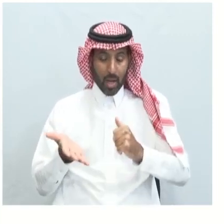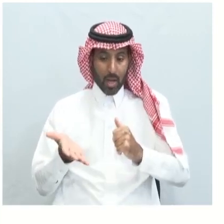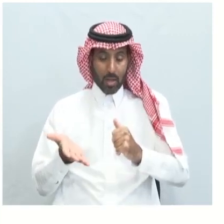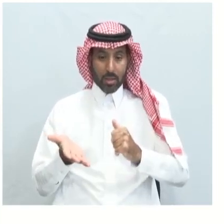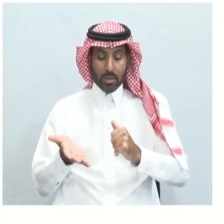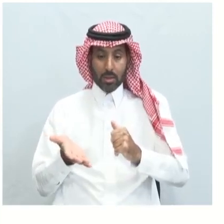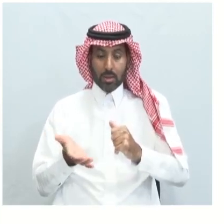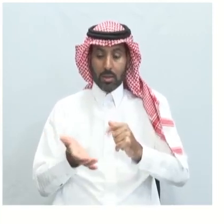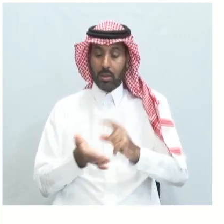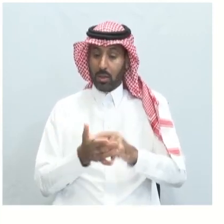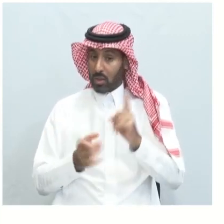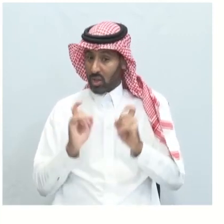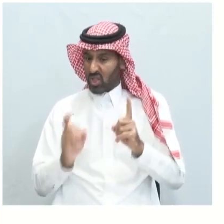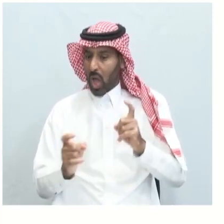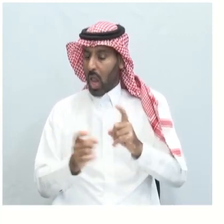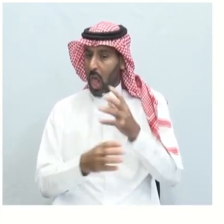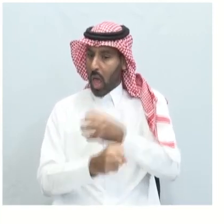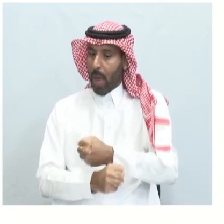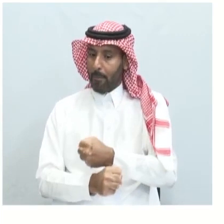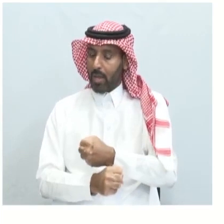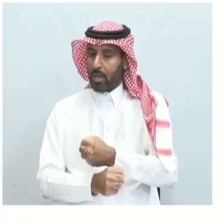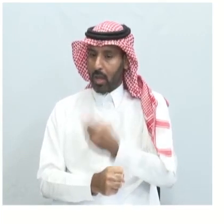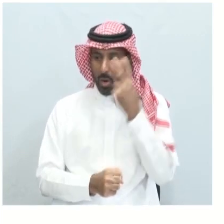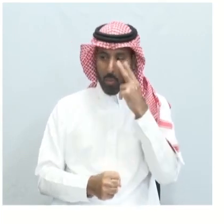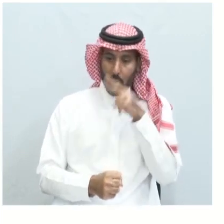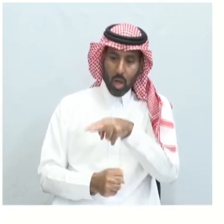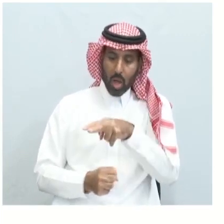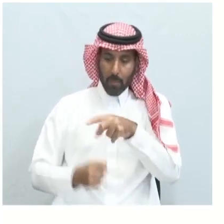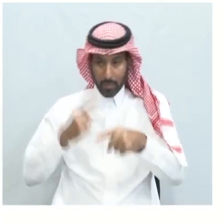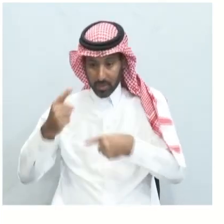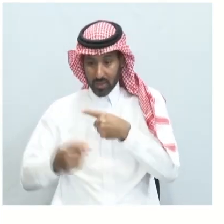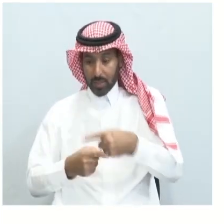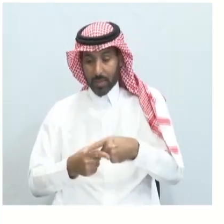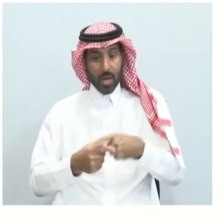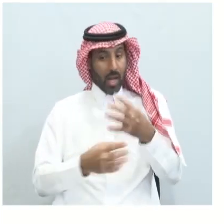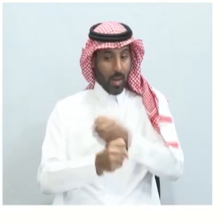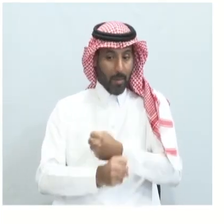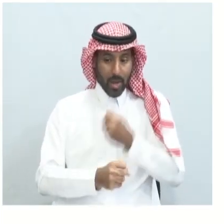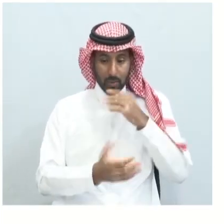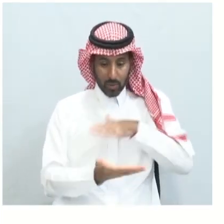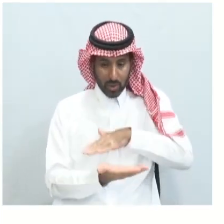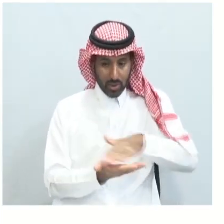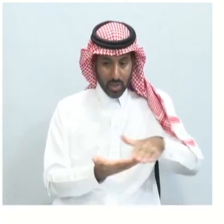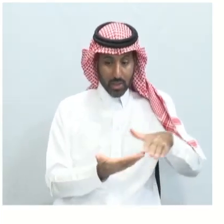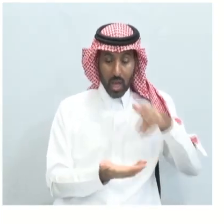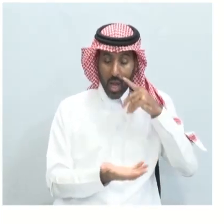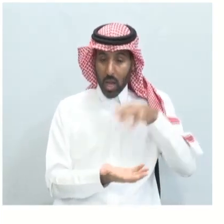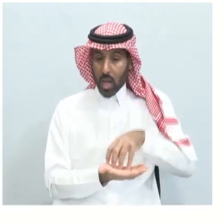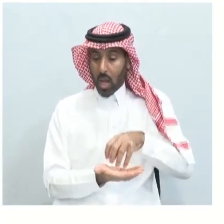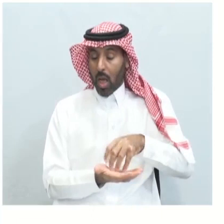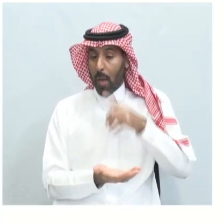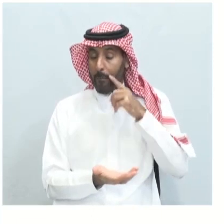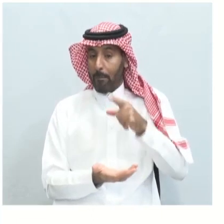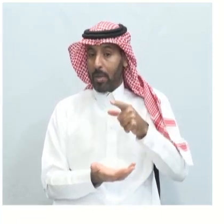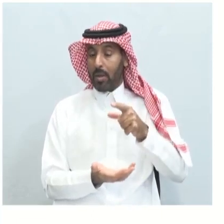بروتوكولات الاتصال الامن والمراقبه المستمره لحمايه البنيه التحتيه للمدينه والبيانات